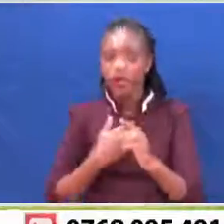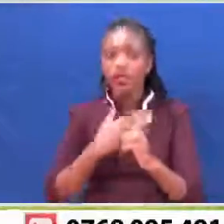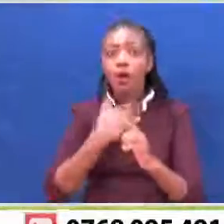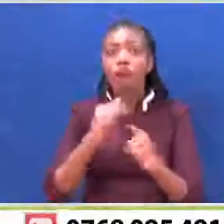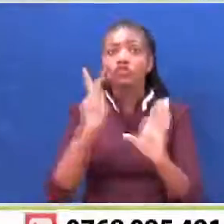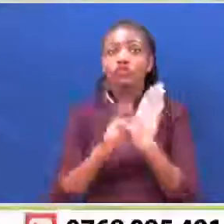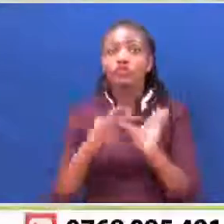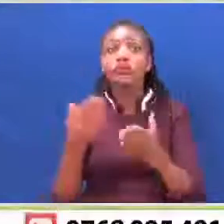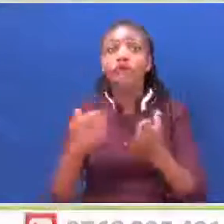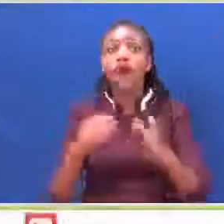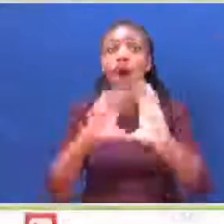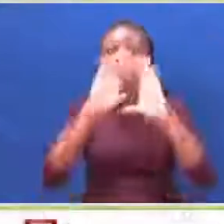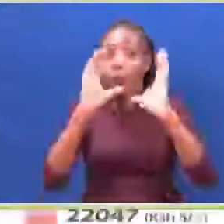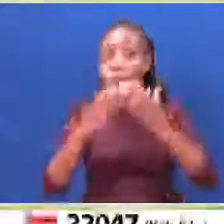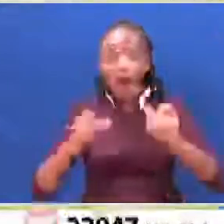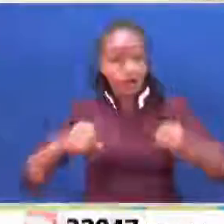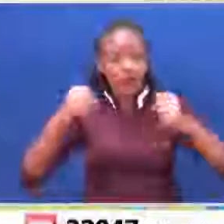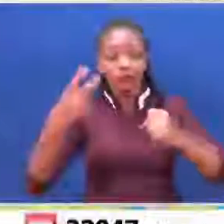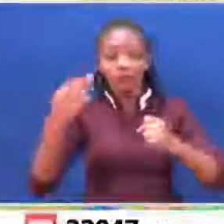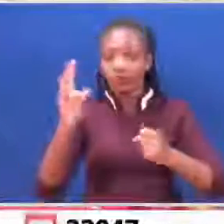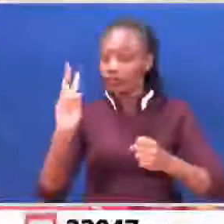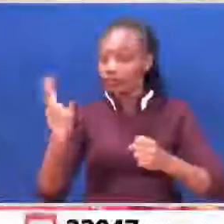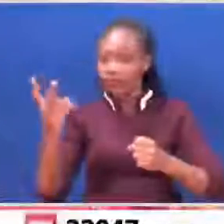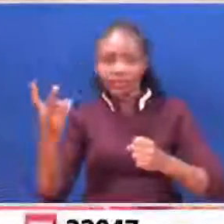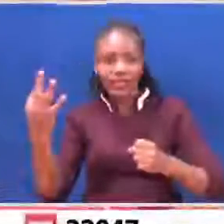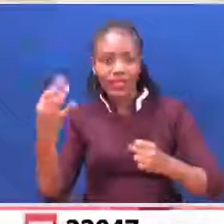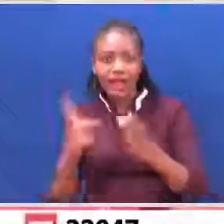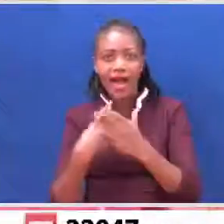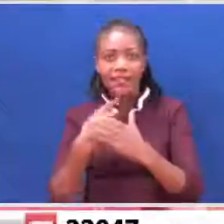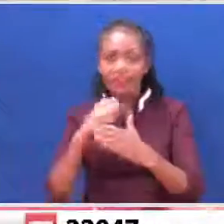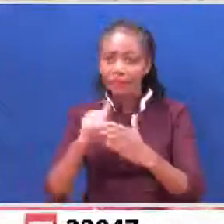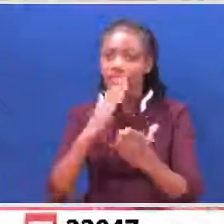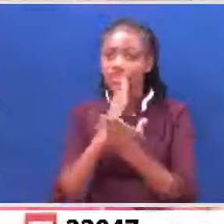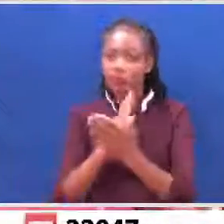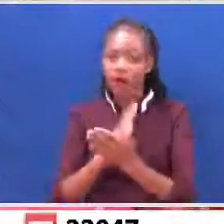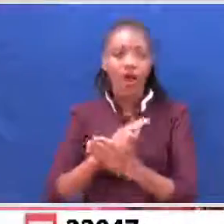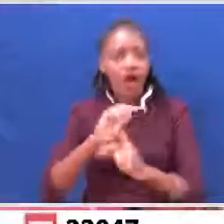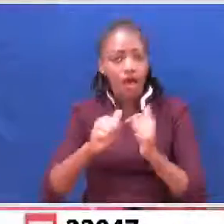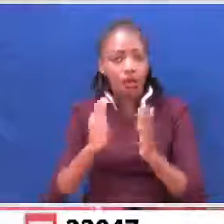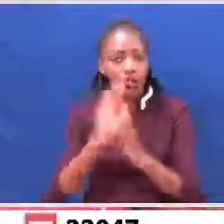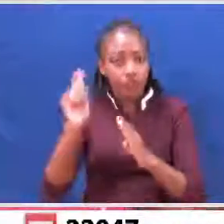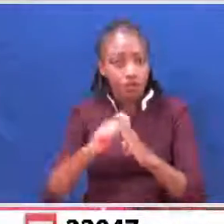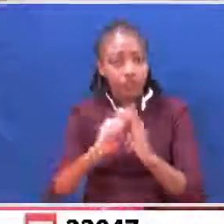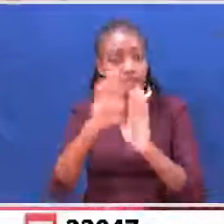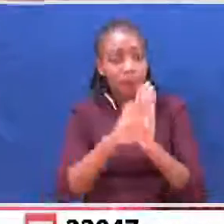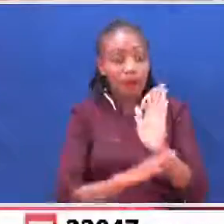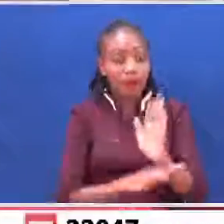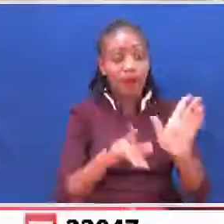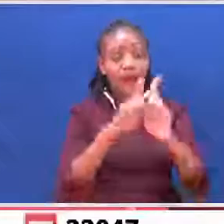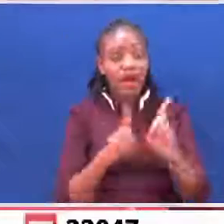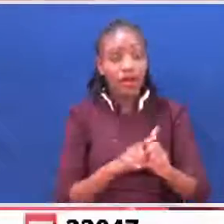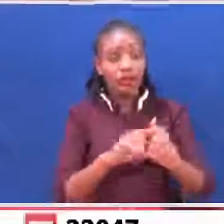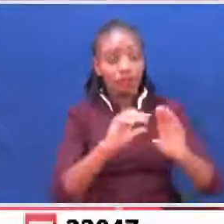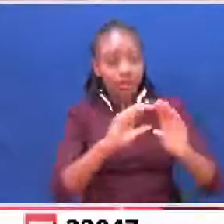ya 2023. So mimi kama kocha ndakuwa naweza visit zile training session za easy teams na vile vile kuweza kuwapea